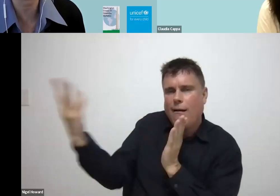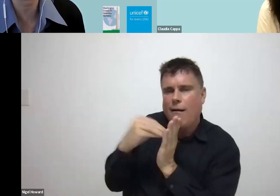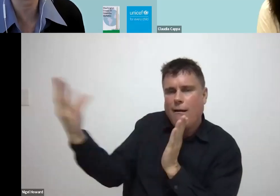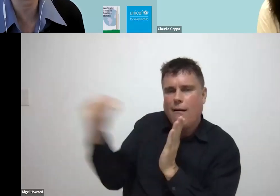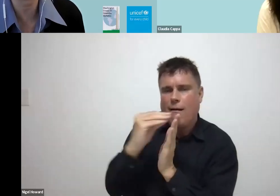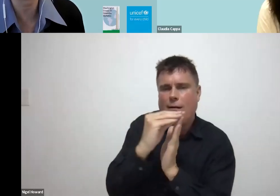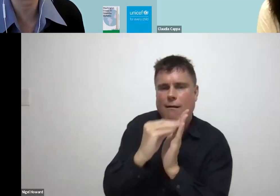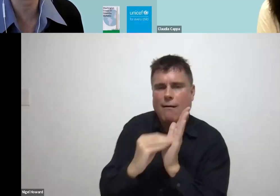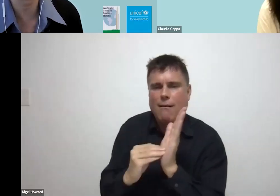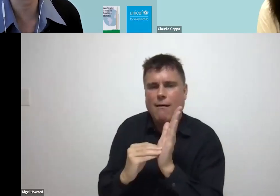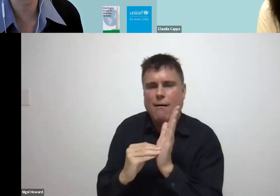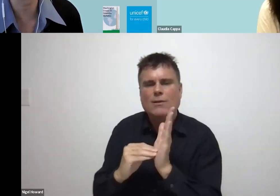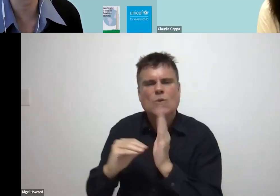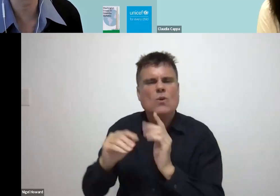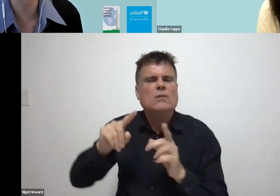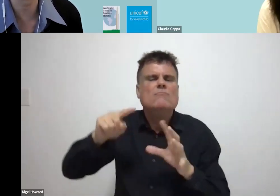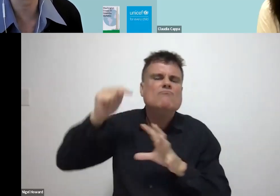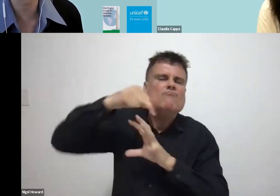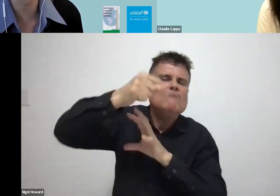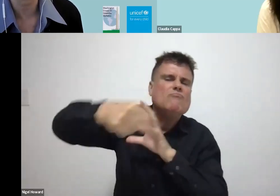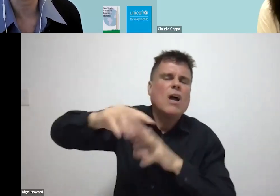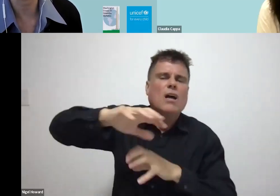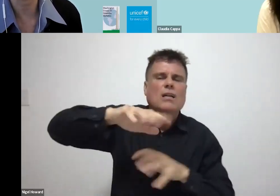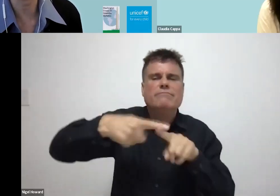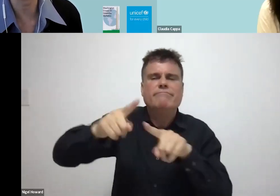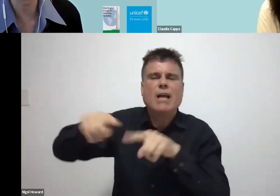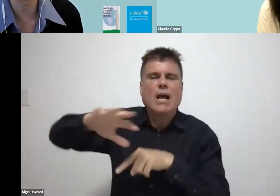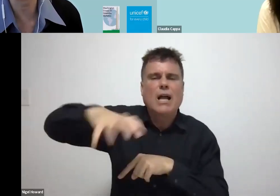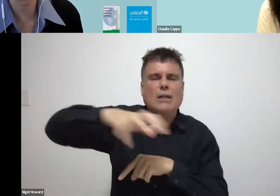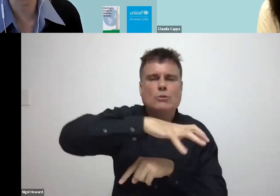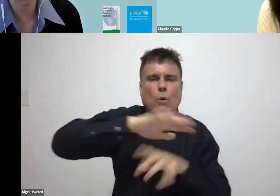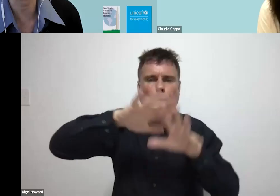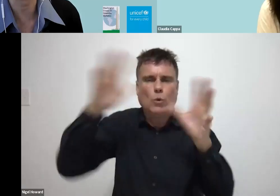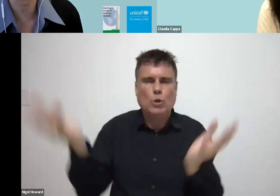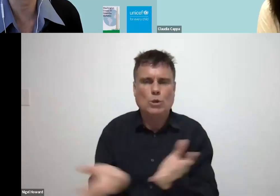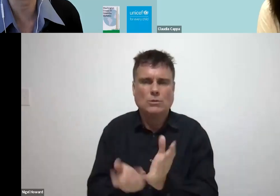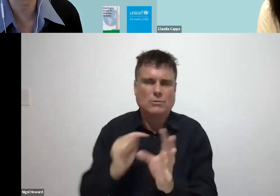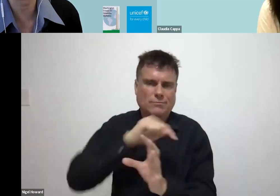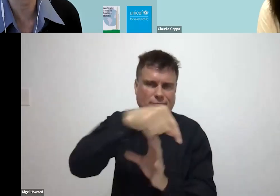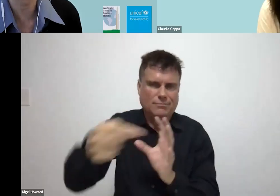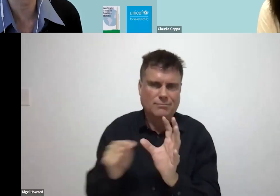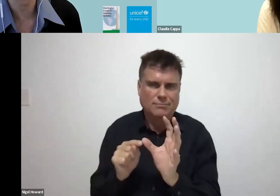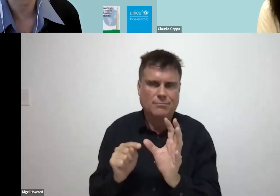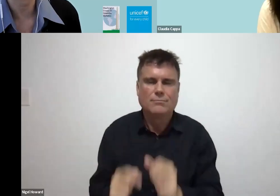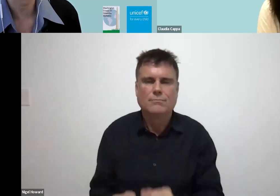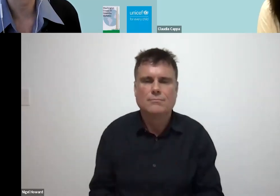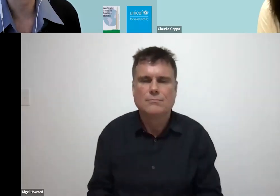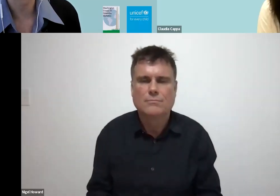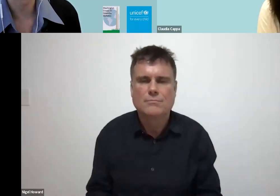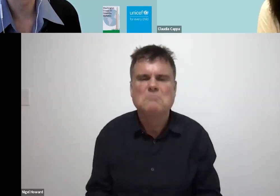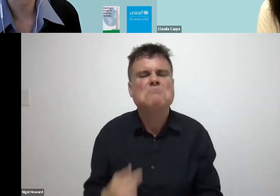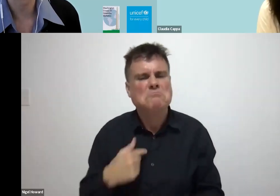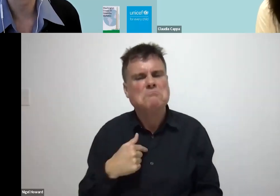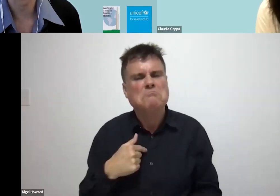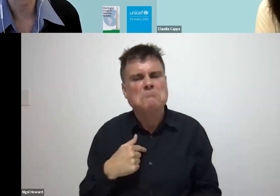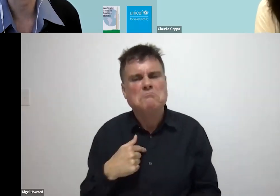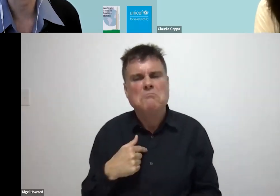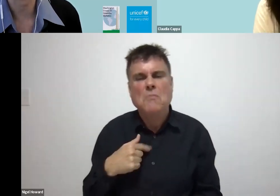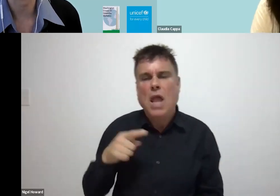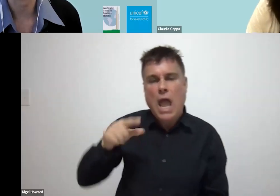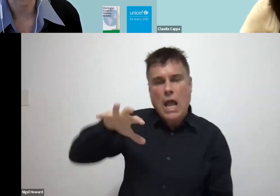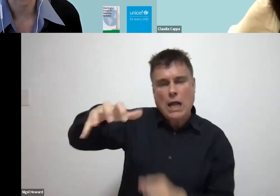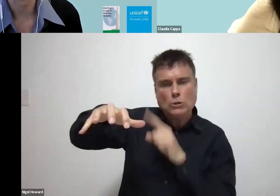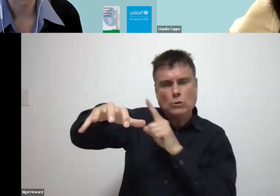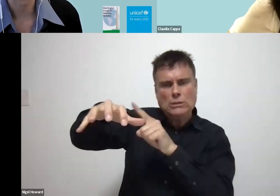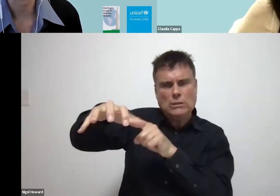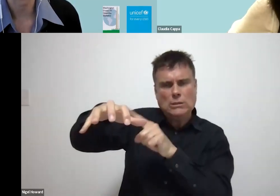qui traitent ce problème à travers certains outils? Donc, je pense que cette question doit être